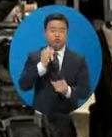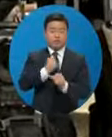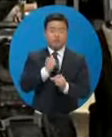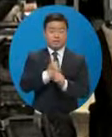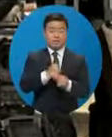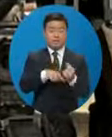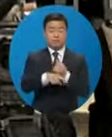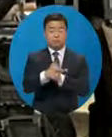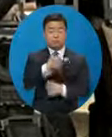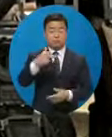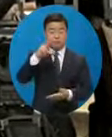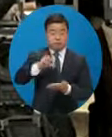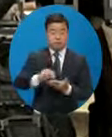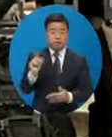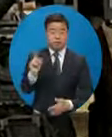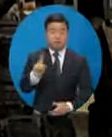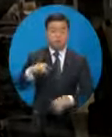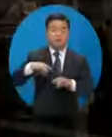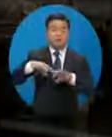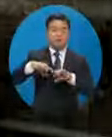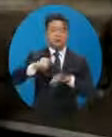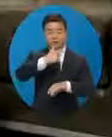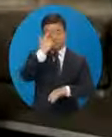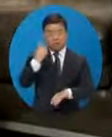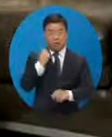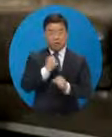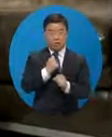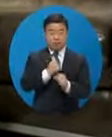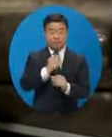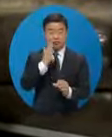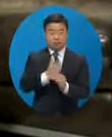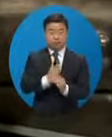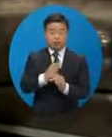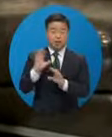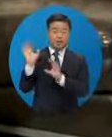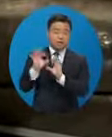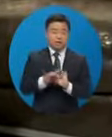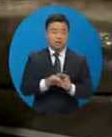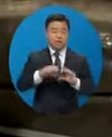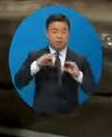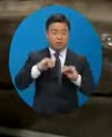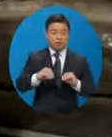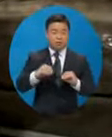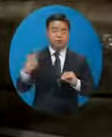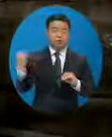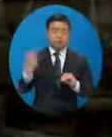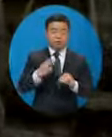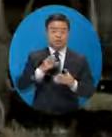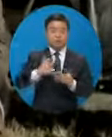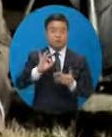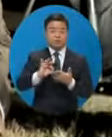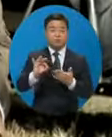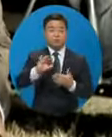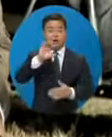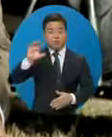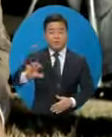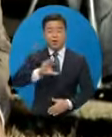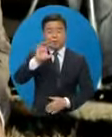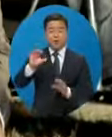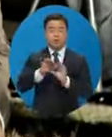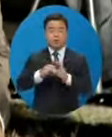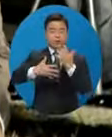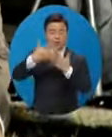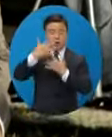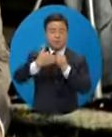큰 문제는 전기 부족입니다. 제작 중에도 수없이 끊기고 들어오기를 반복하는 전기는 영화 제작 기간을 더디게